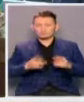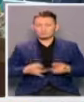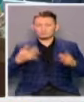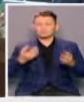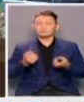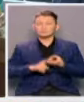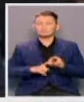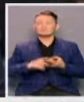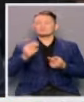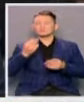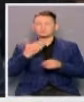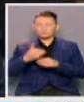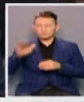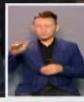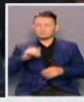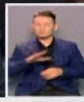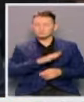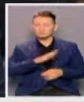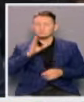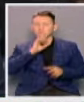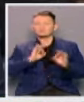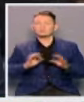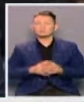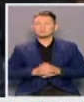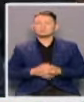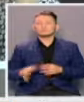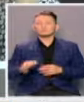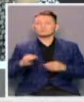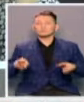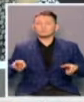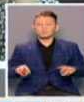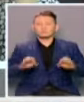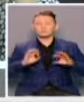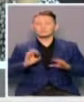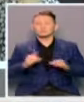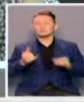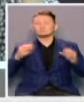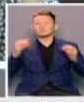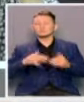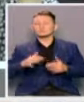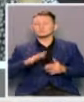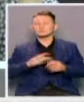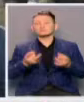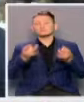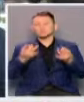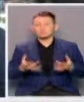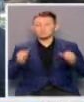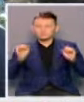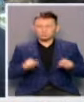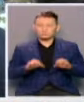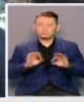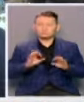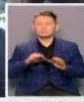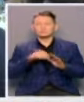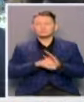өткізуге несие алады екен, деді Нұрлан Ноғаев. Облыс әкімінің пікірінше, салтанатты шараны қарапайым түрде өткізуге де болады. Одан